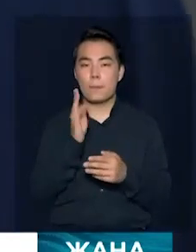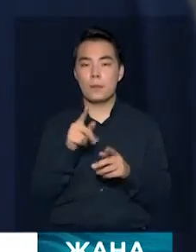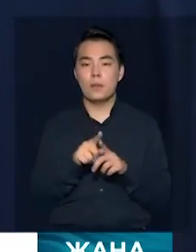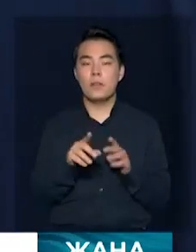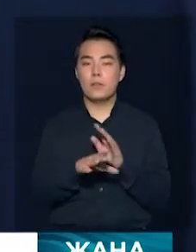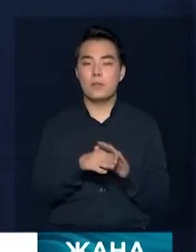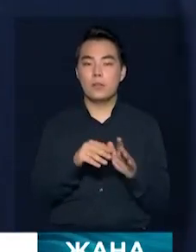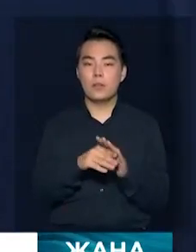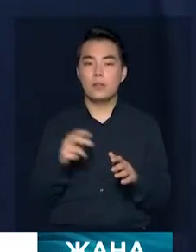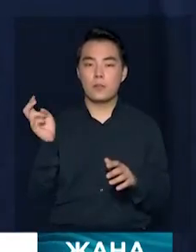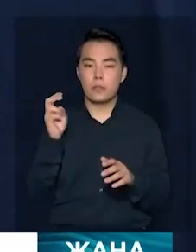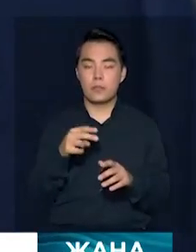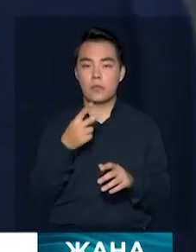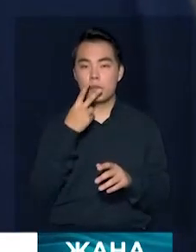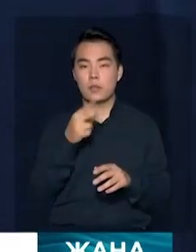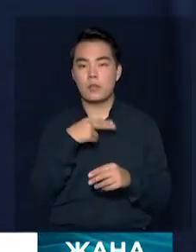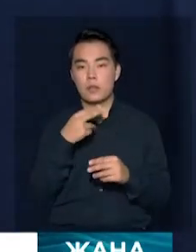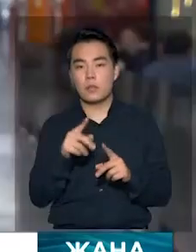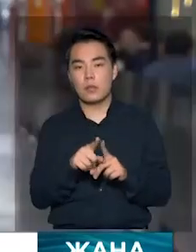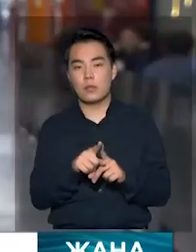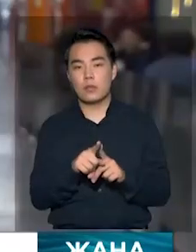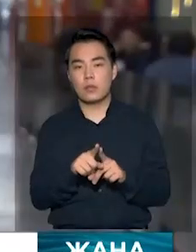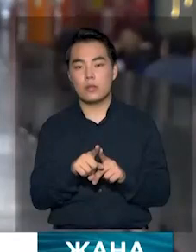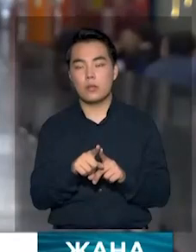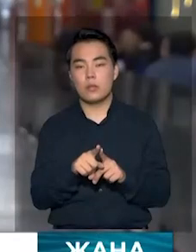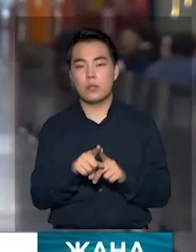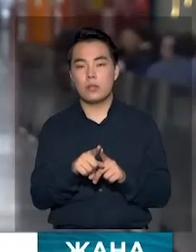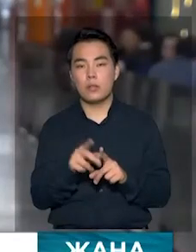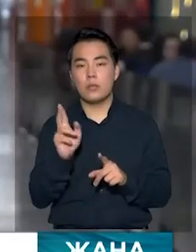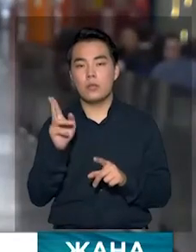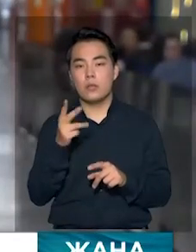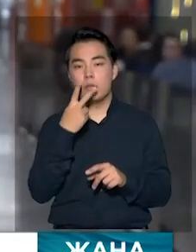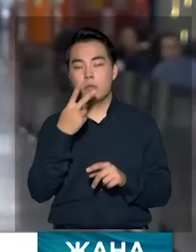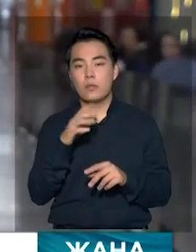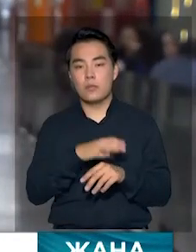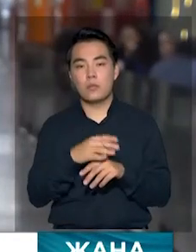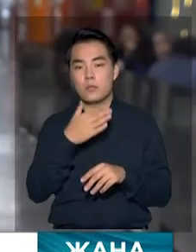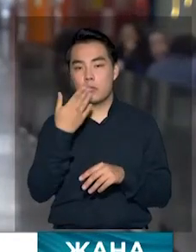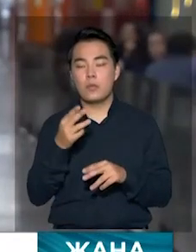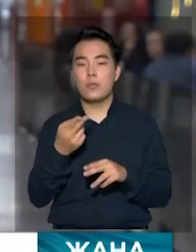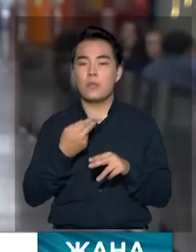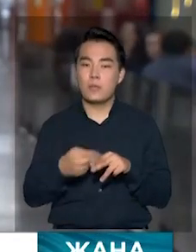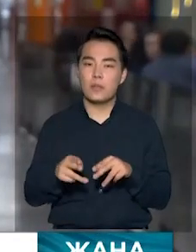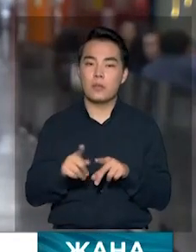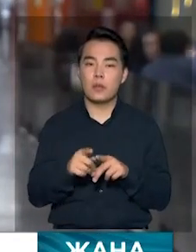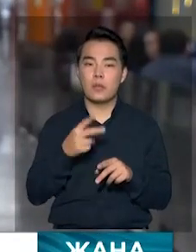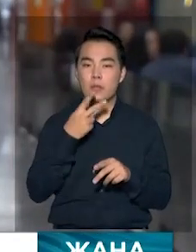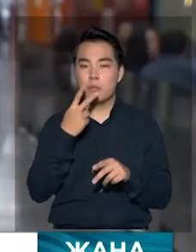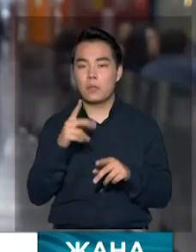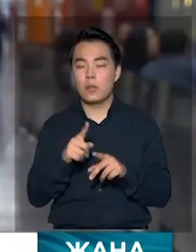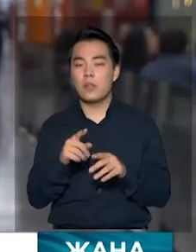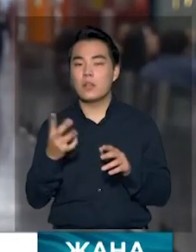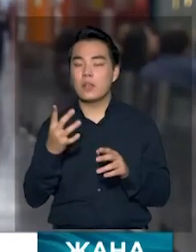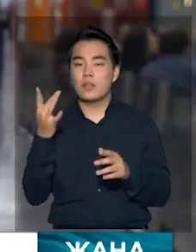сайлауға келу, үйде отырып ап түк өзгермейді, мен бармайым, ондайдан біз кетуіміз керек, сайлауға беріп дауыс беруіміз